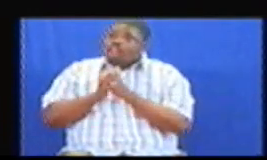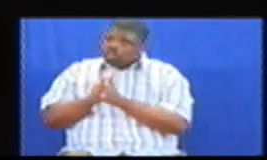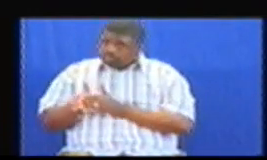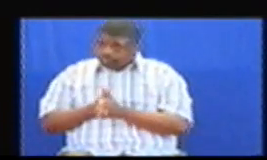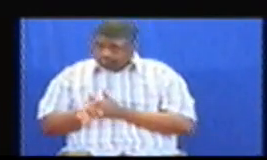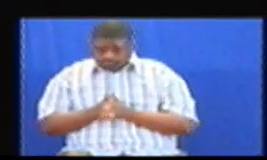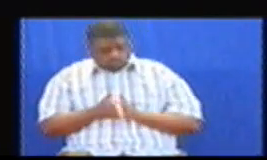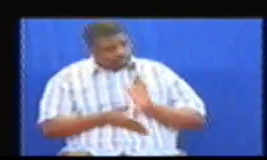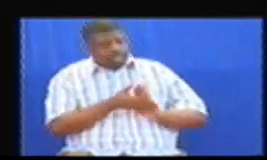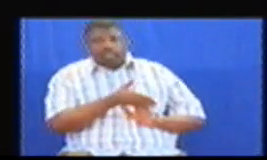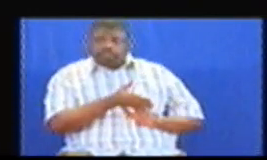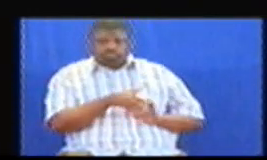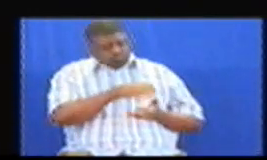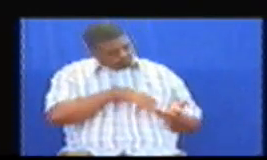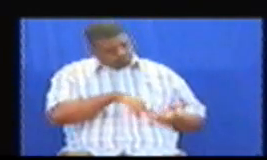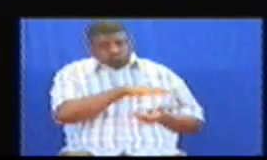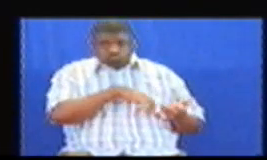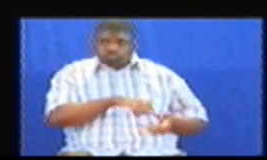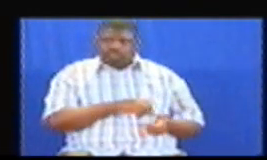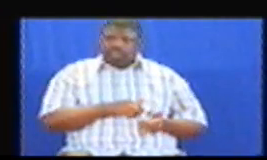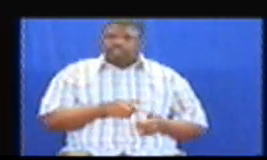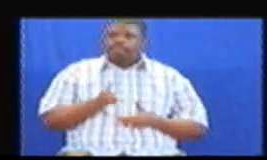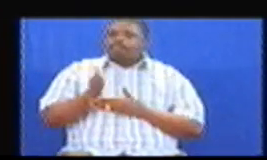wameanza figisu. Kuna majimbo tumeyasikia huko